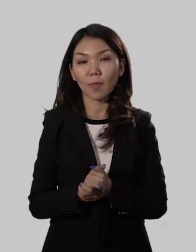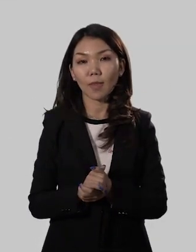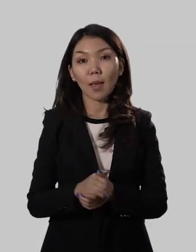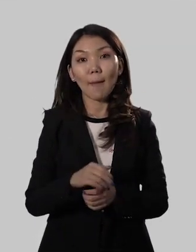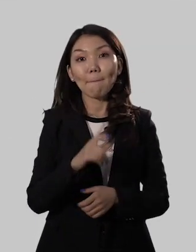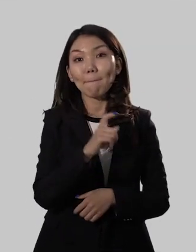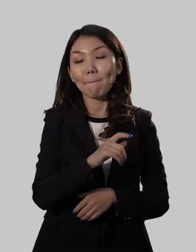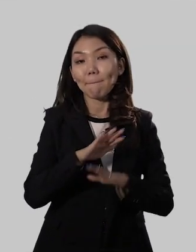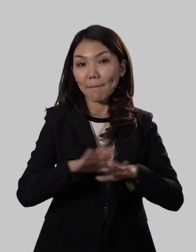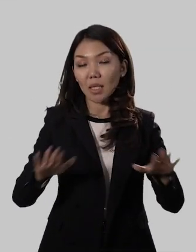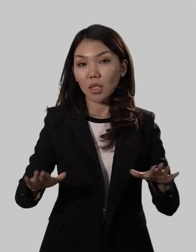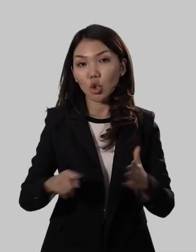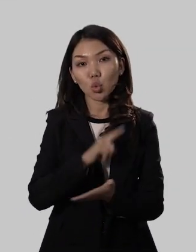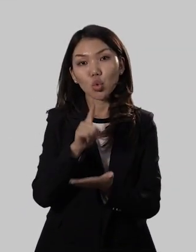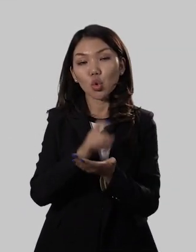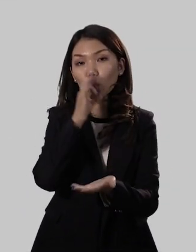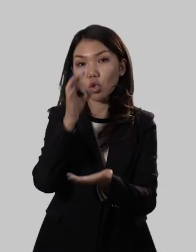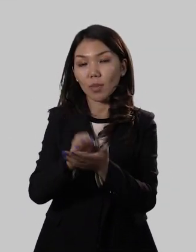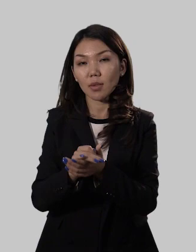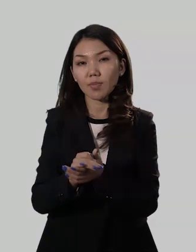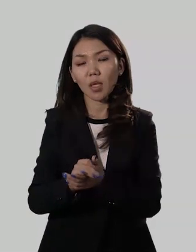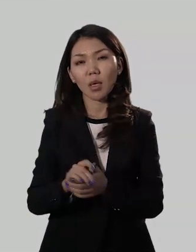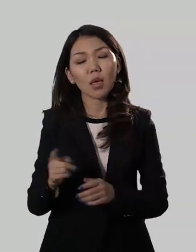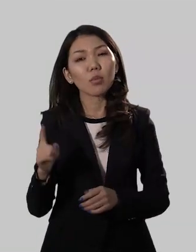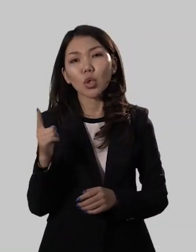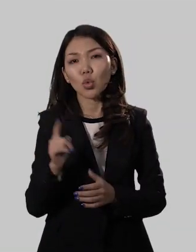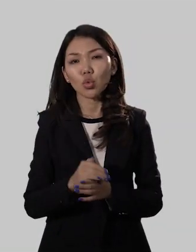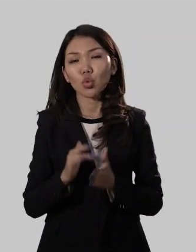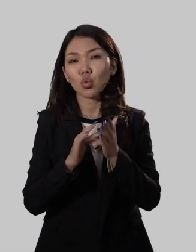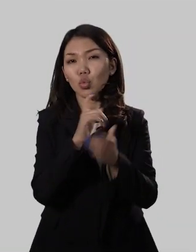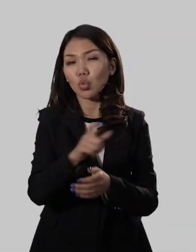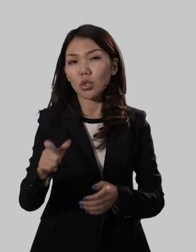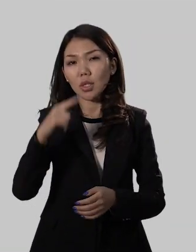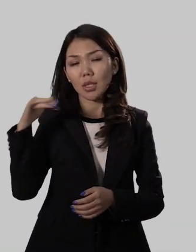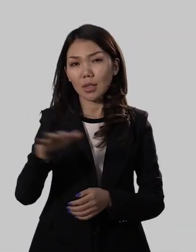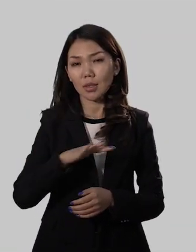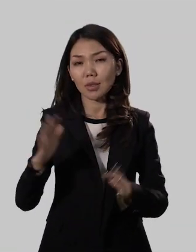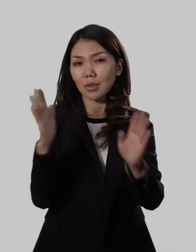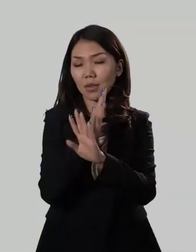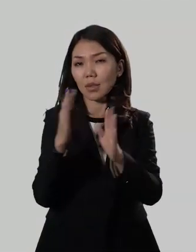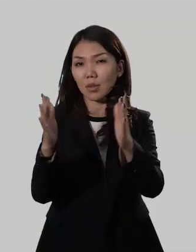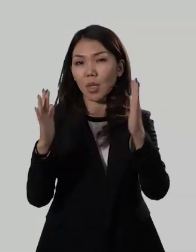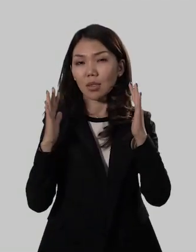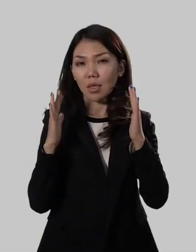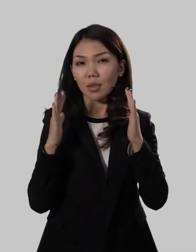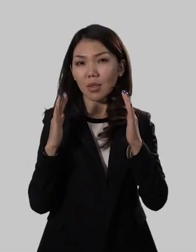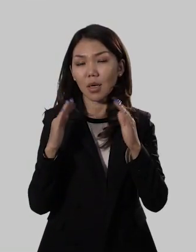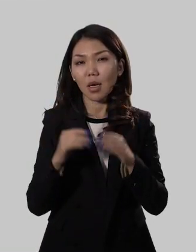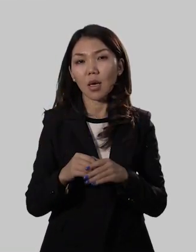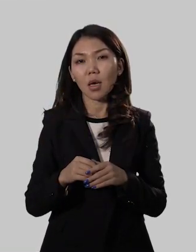Балдар, суроолорго жооп бергиле. Эмне үчүн туристтер Кыргызстандын жаратылыш